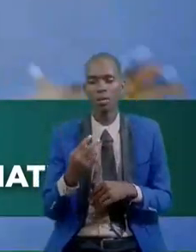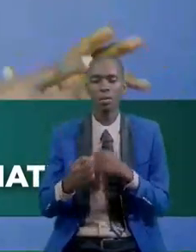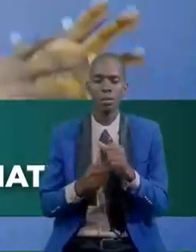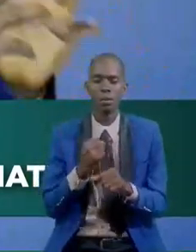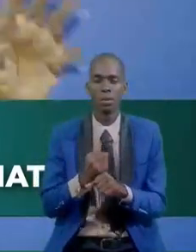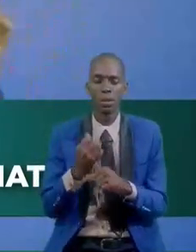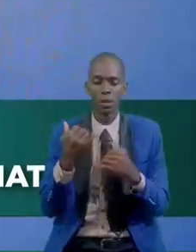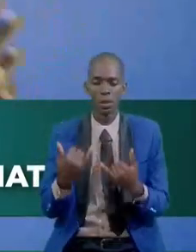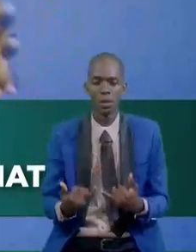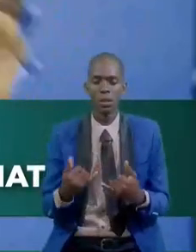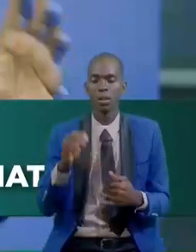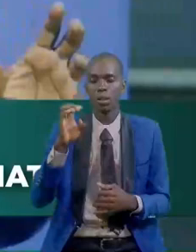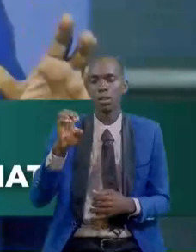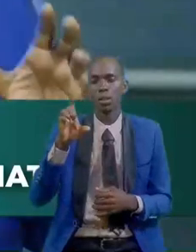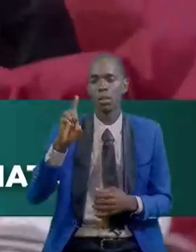Maintenant, Élie est venu.